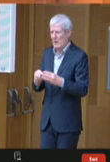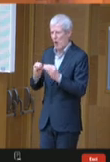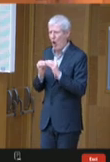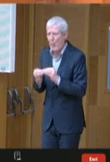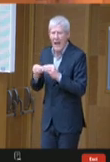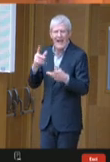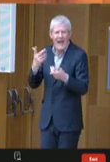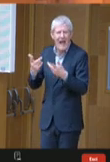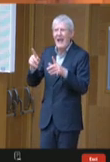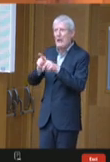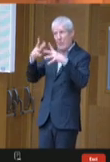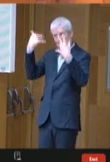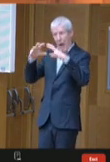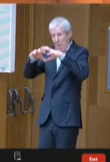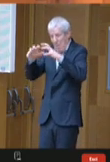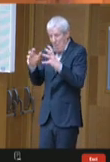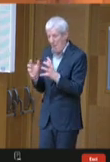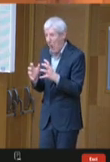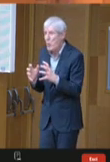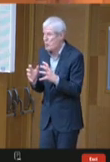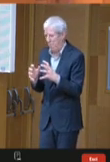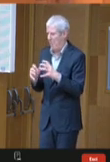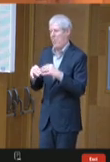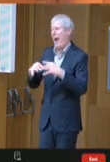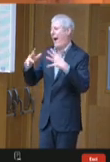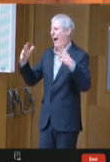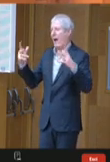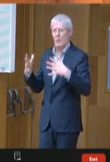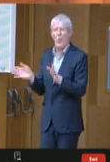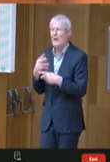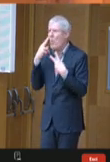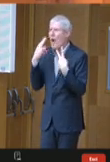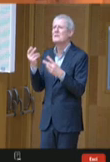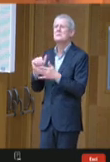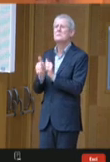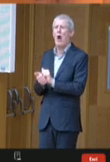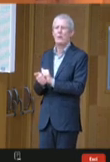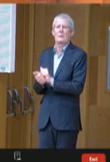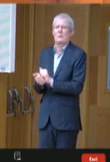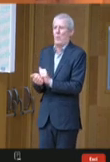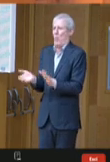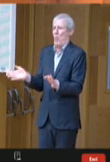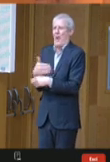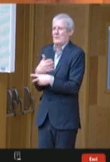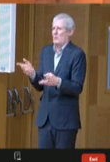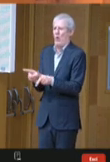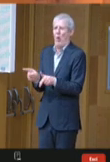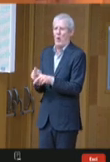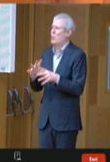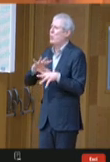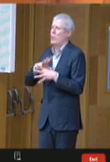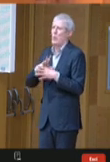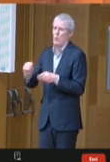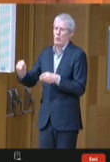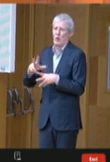rotto il tetto di cristallo nello sport, e come ormai si guardi lo sport a 360 gradi, senza